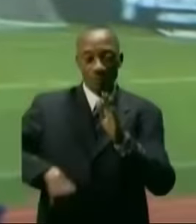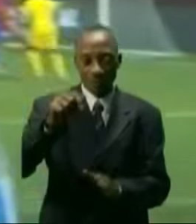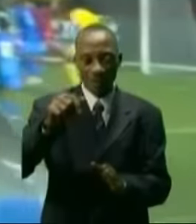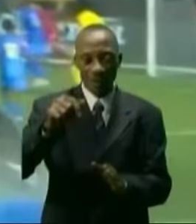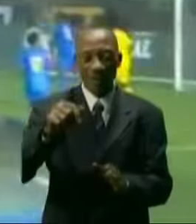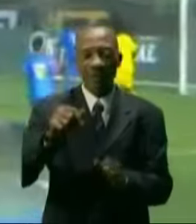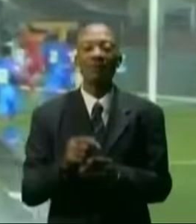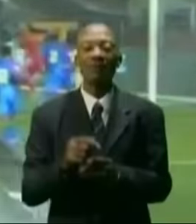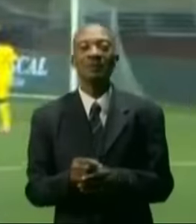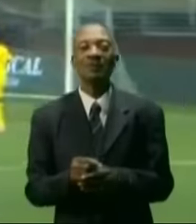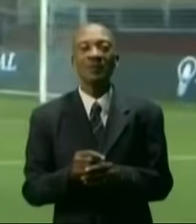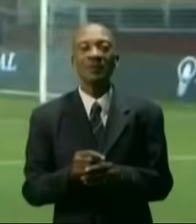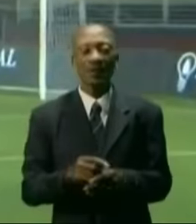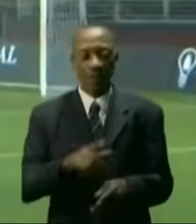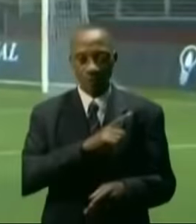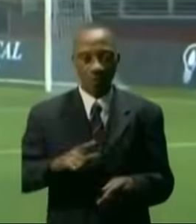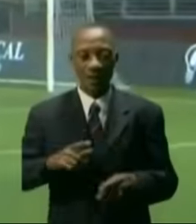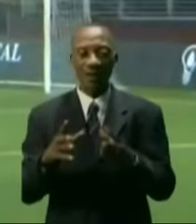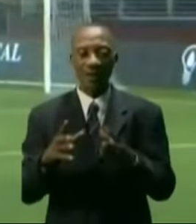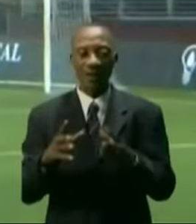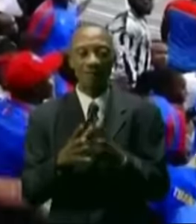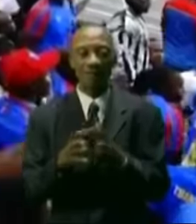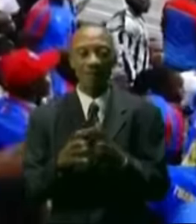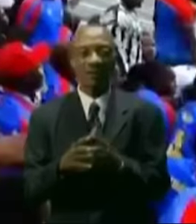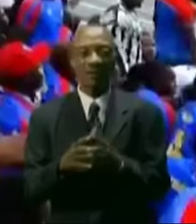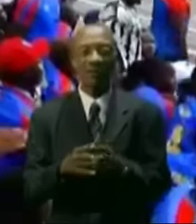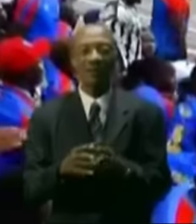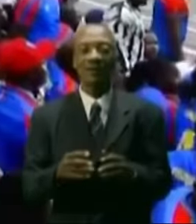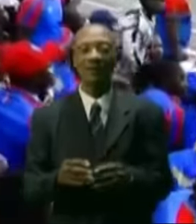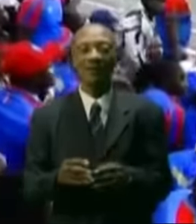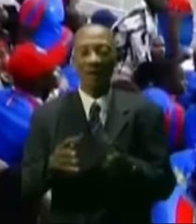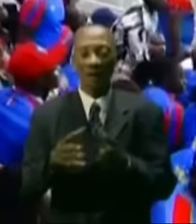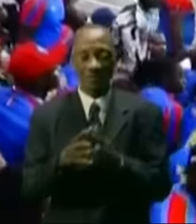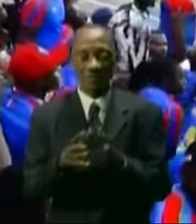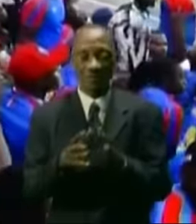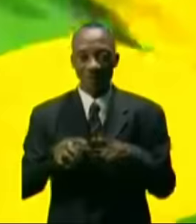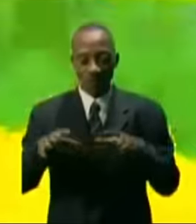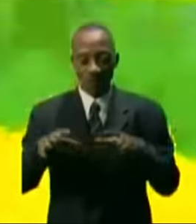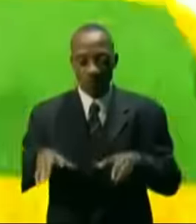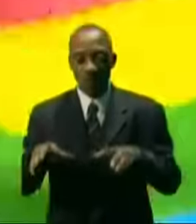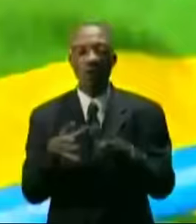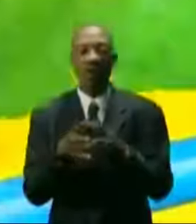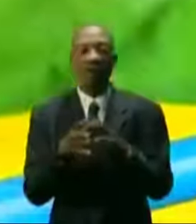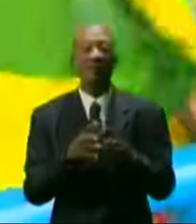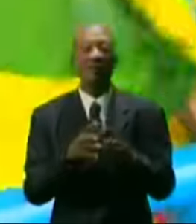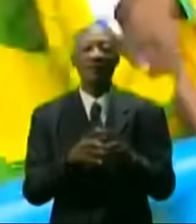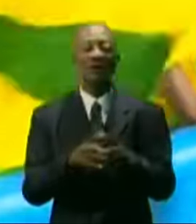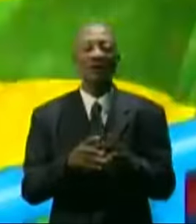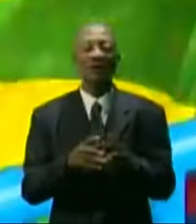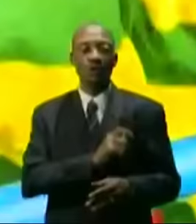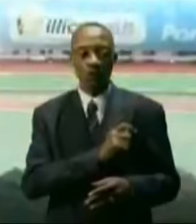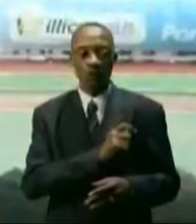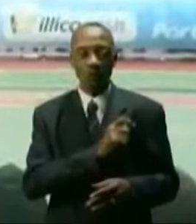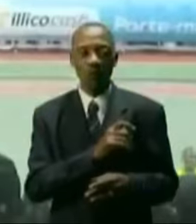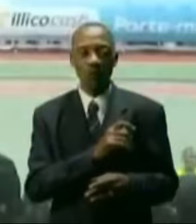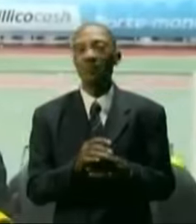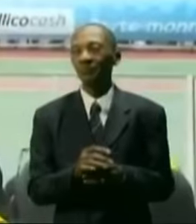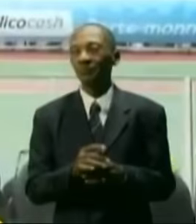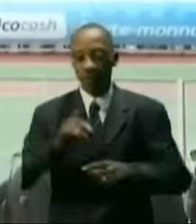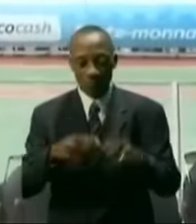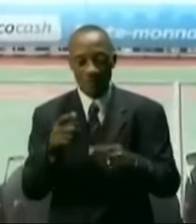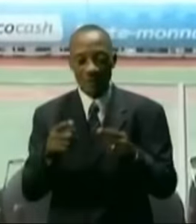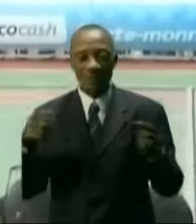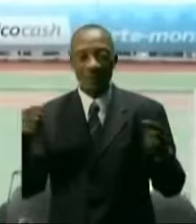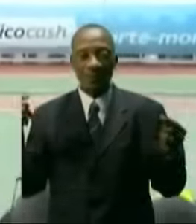Il fallait s'imposer après les précieux nuls concédés à Dakar lors de la 3e journée face au Sénégal. Pour cette délicate mission,